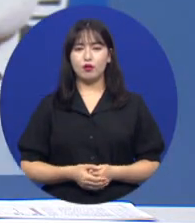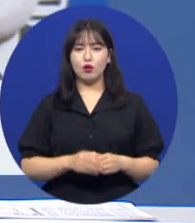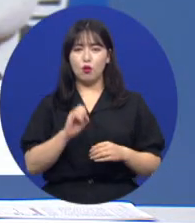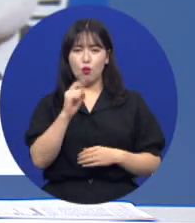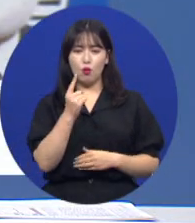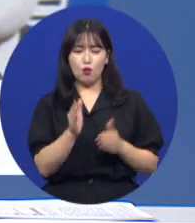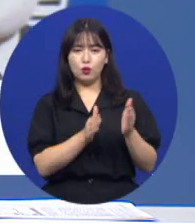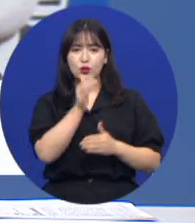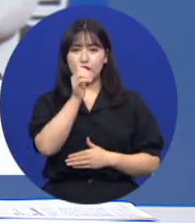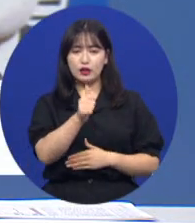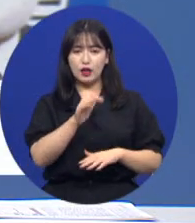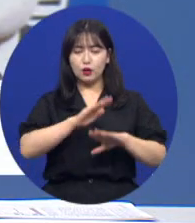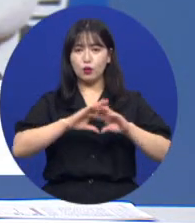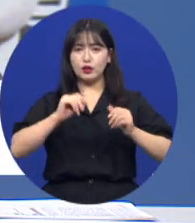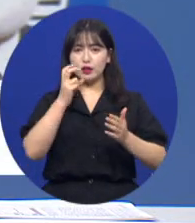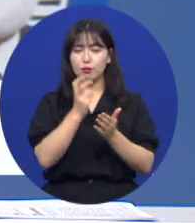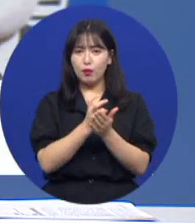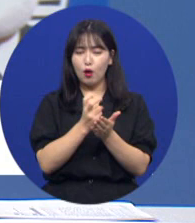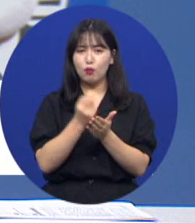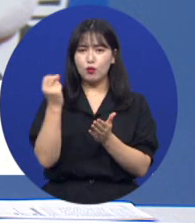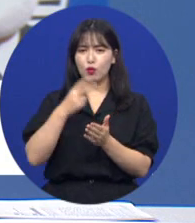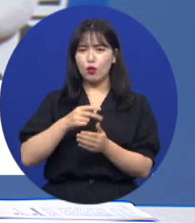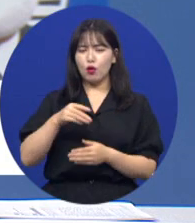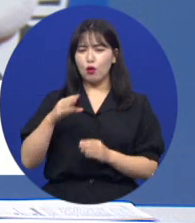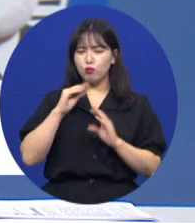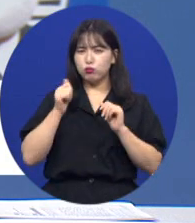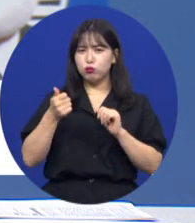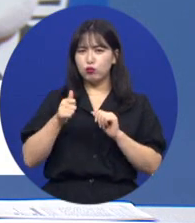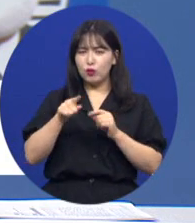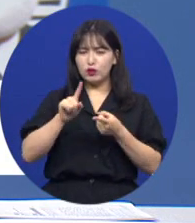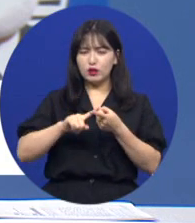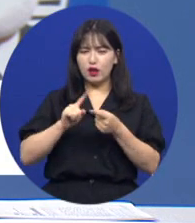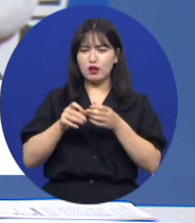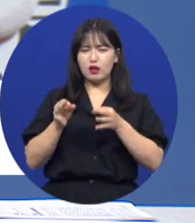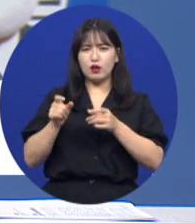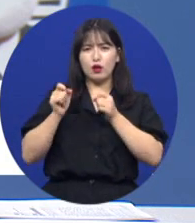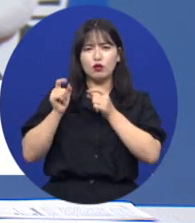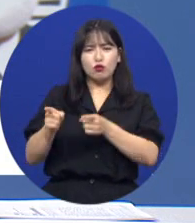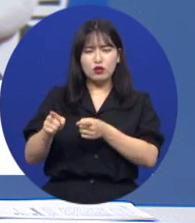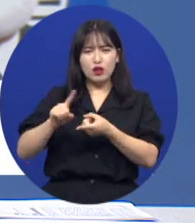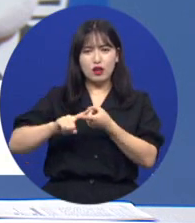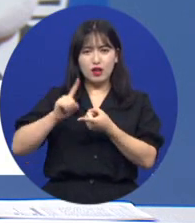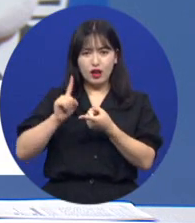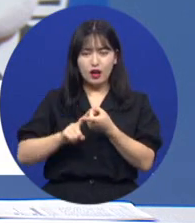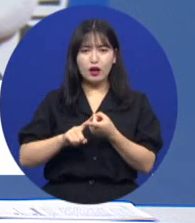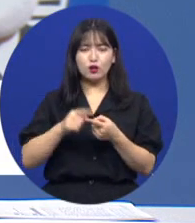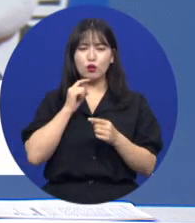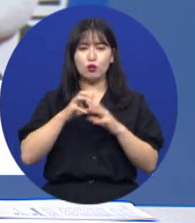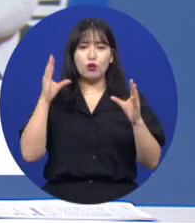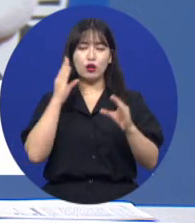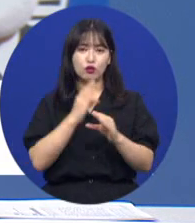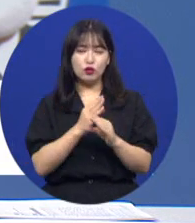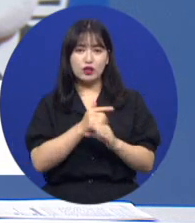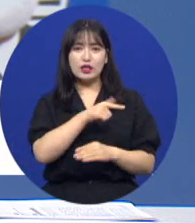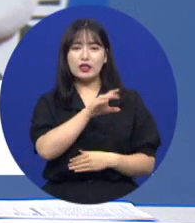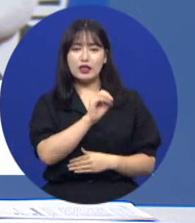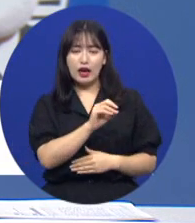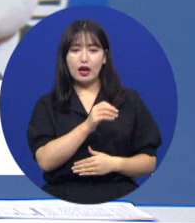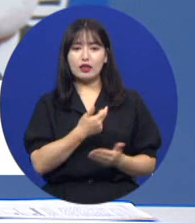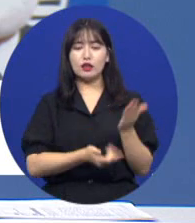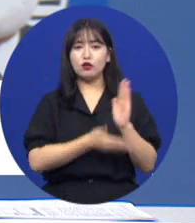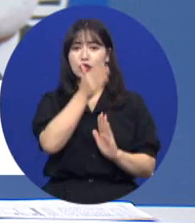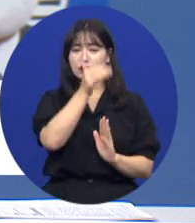5 000원 도지사가 농지법 입안과 부동산 투기 의혹으로 논란이 일고 있는 강 병산 제주 시장과 이종우 서귀포 시장의